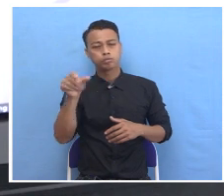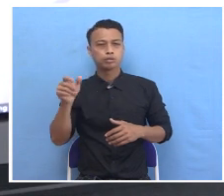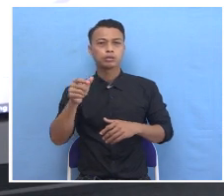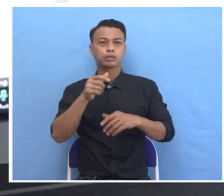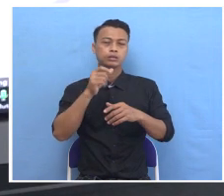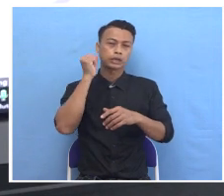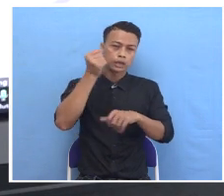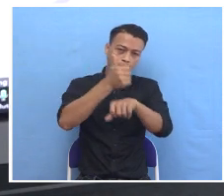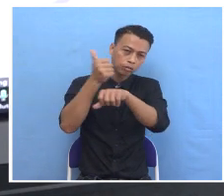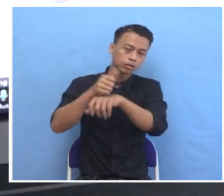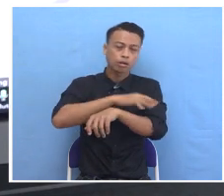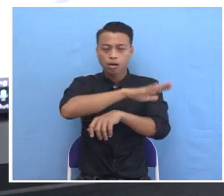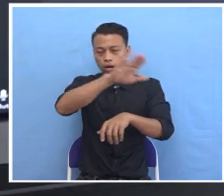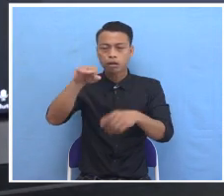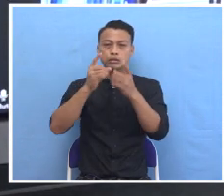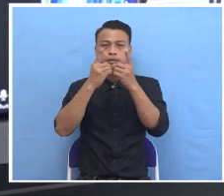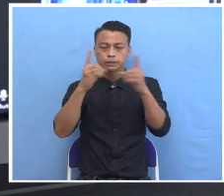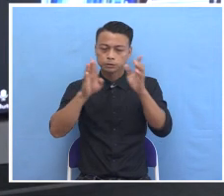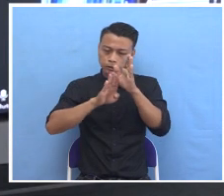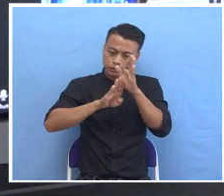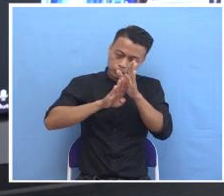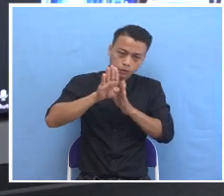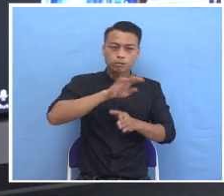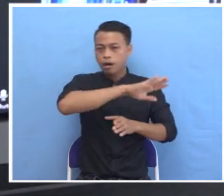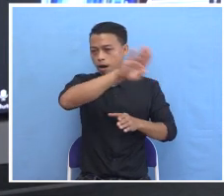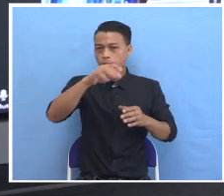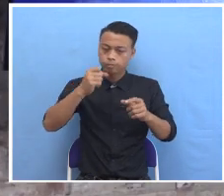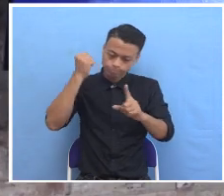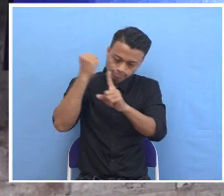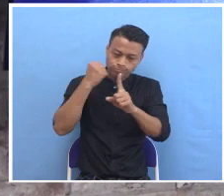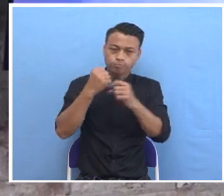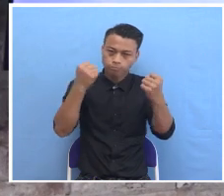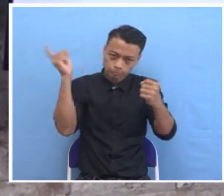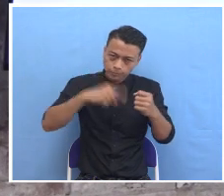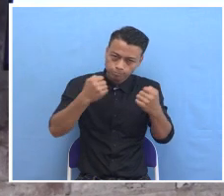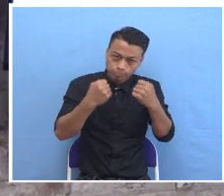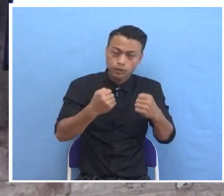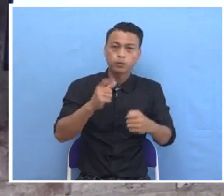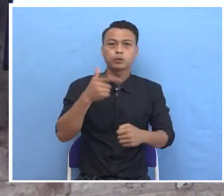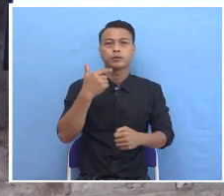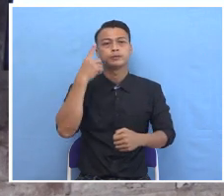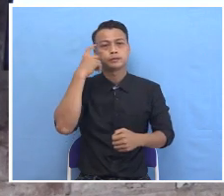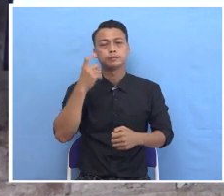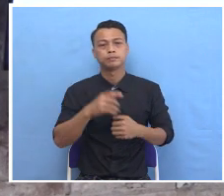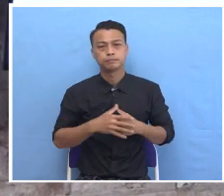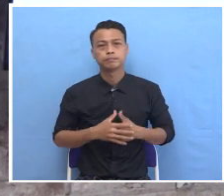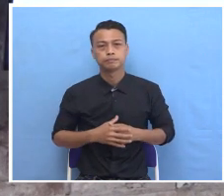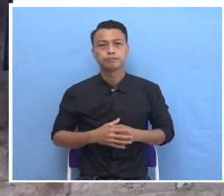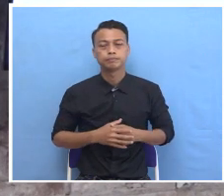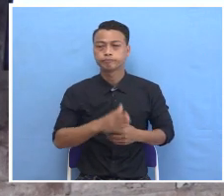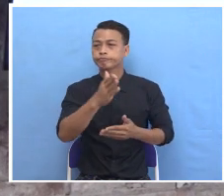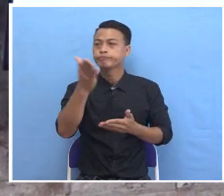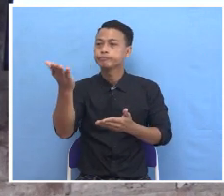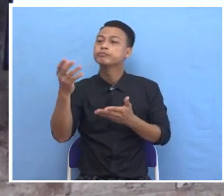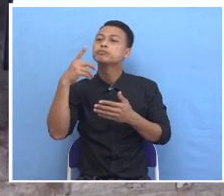ကျွန်တော်ဆက်ယုံအောင်မယ်ဆိုတာကိုတည်တည်ချာချာတုတ်ကင်ထားစေခြင်းနဲ ့ဟုတ်ကဲ့အဲ့တော့ဦးလာစောကျွန်တော်တို့အခုပြောနေတဲ့ကိစ္စနဲ့ပတ်သ